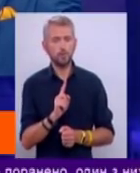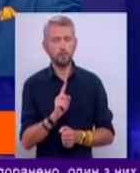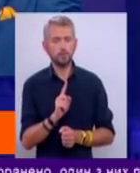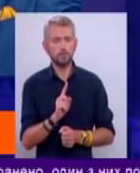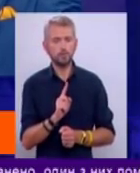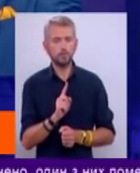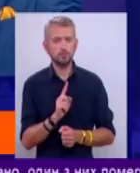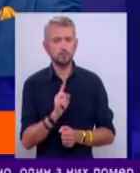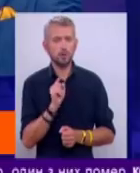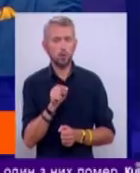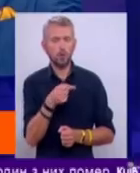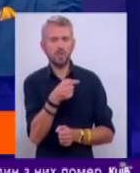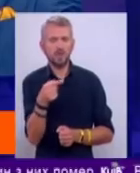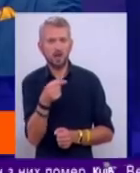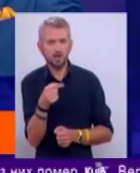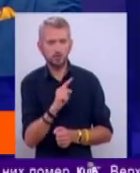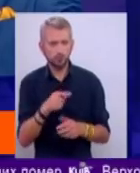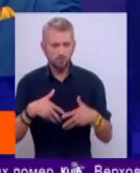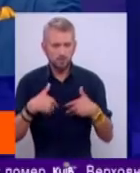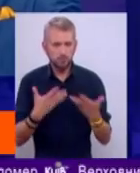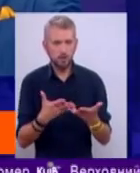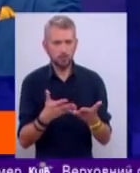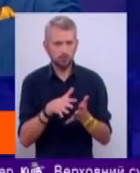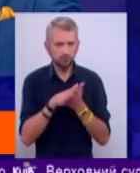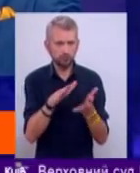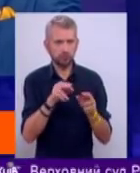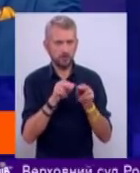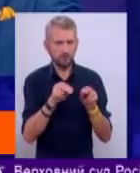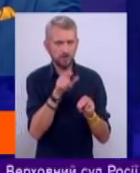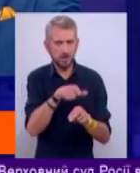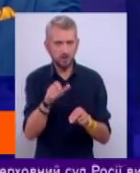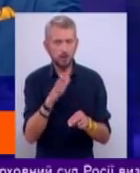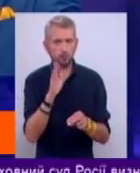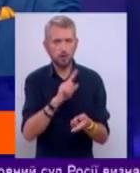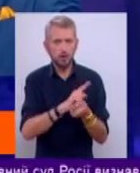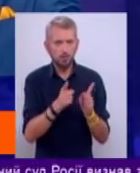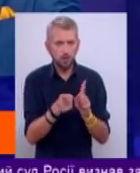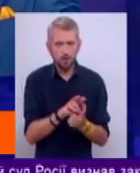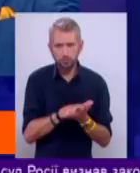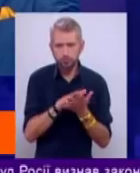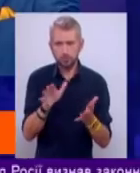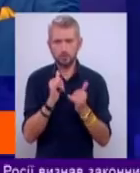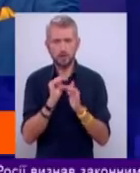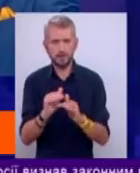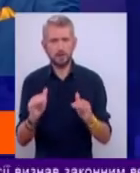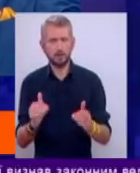якби той негатив, який ви виплескуєте на вчителів, буде навпаки виплескуватися на дітей. І так